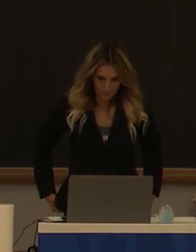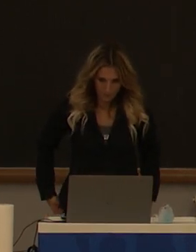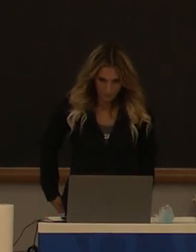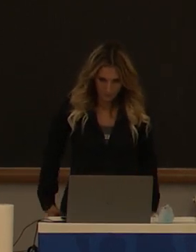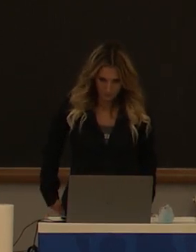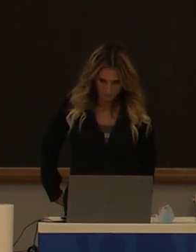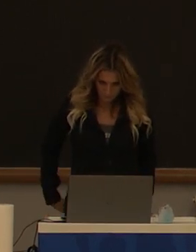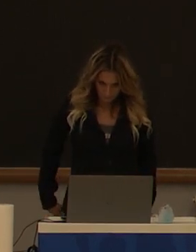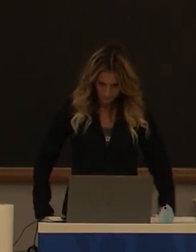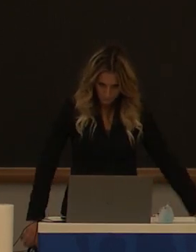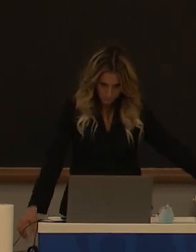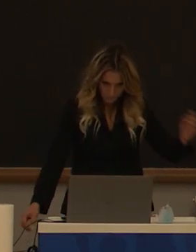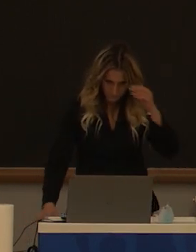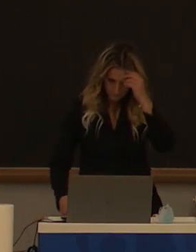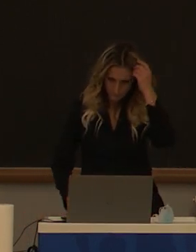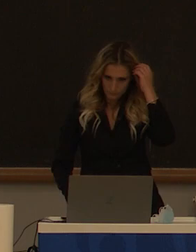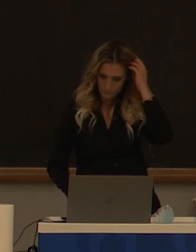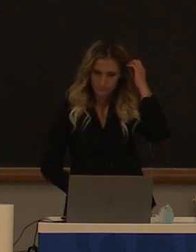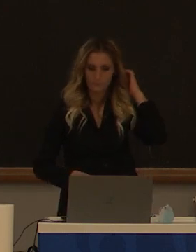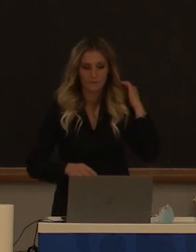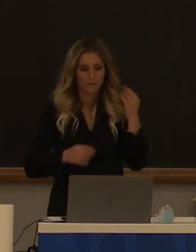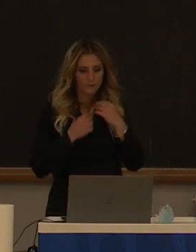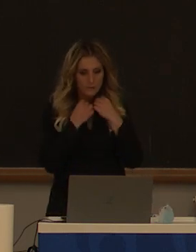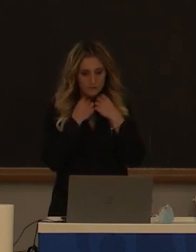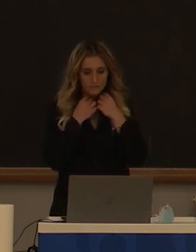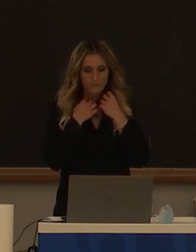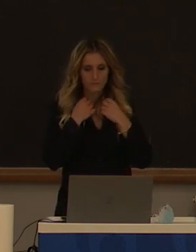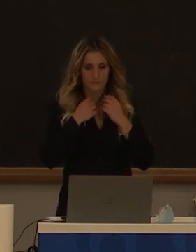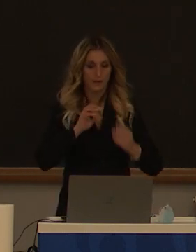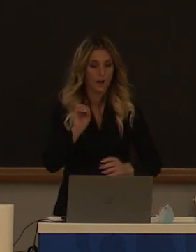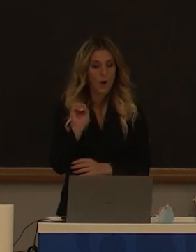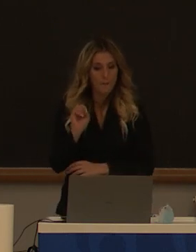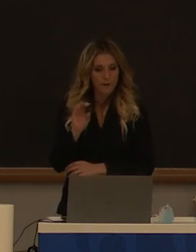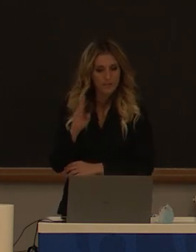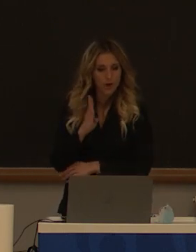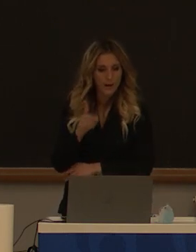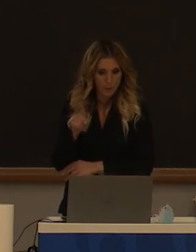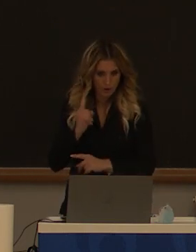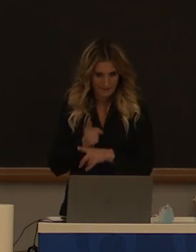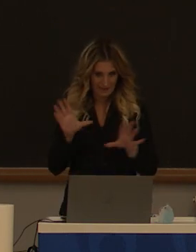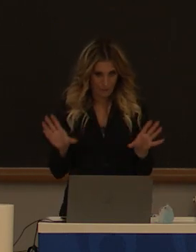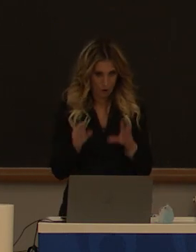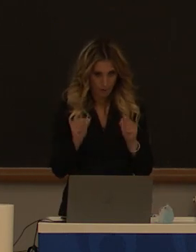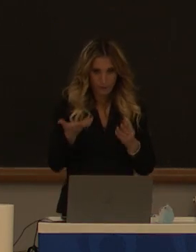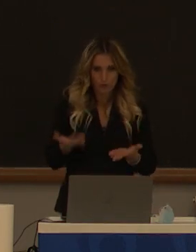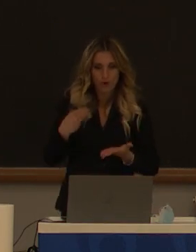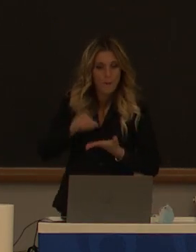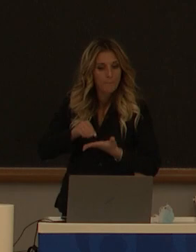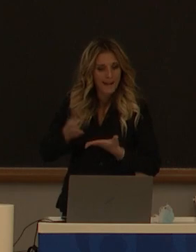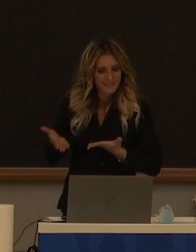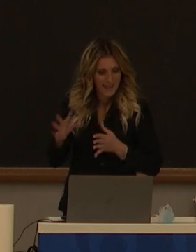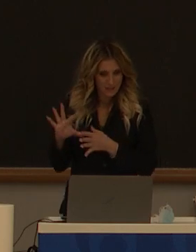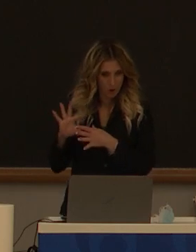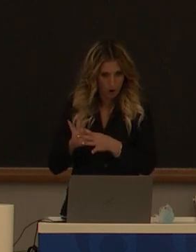altri due interventi che abbiamo online, mentre il professor Biondi, che comincerà, è qui in presenza con noi,